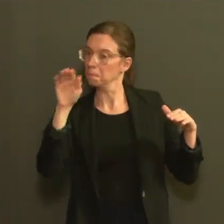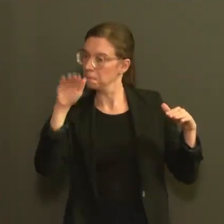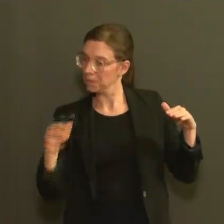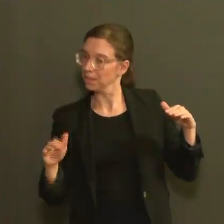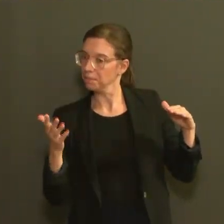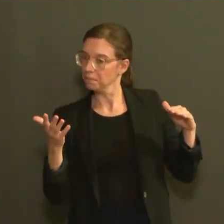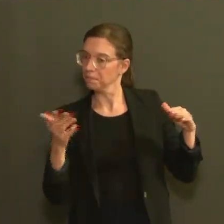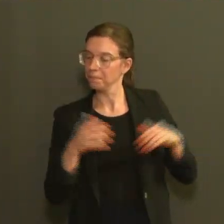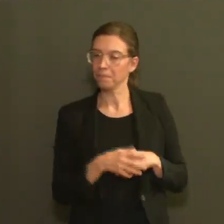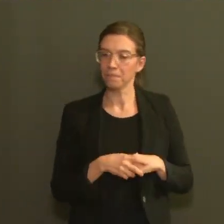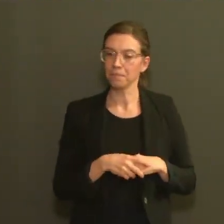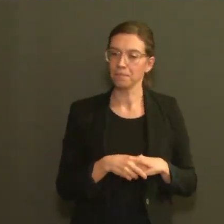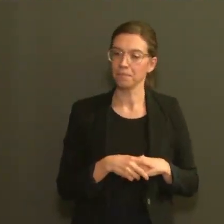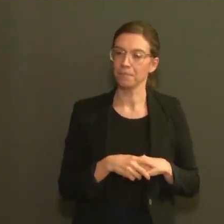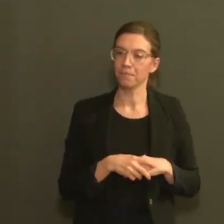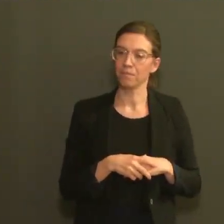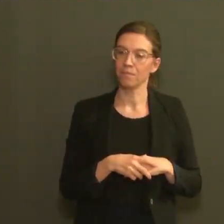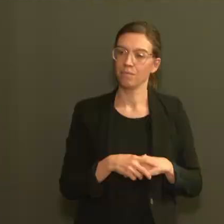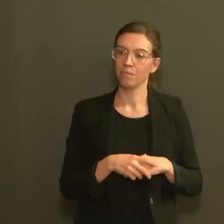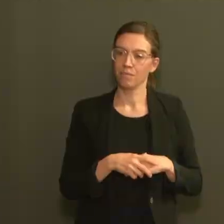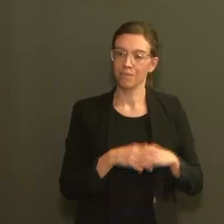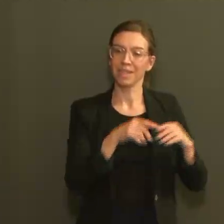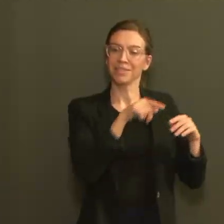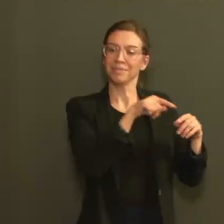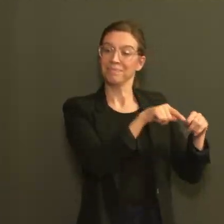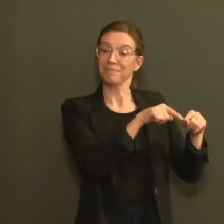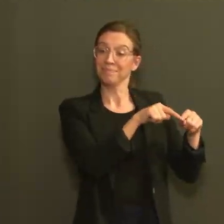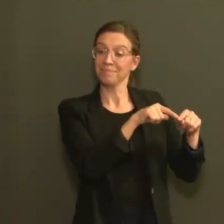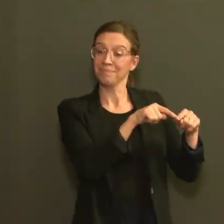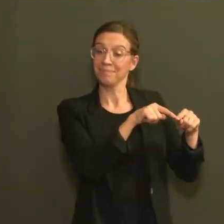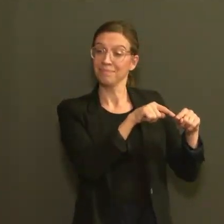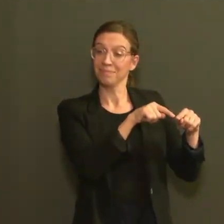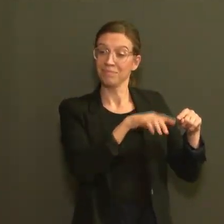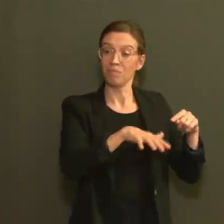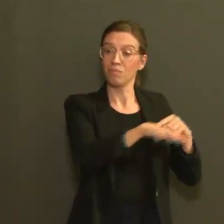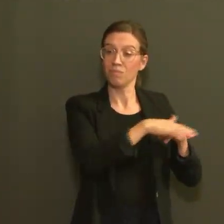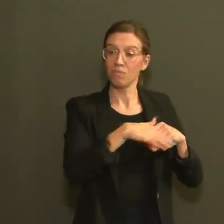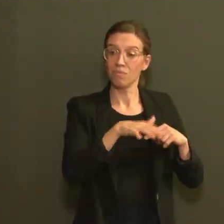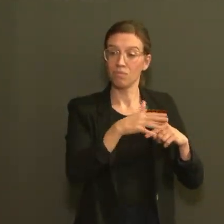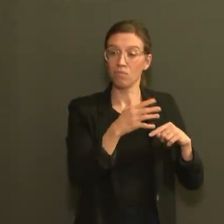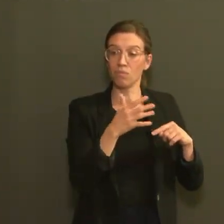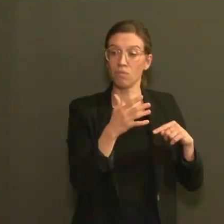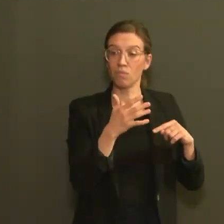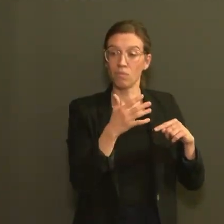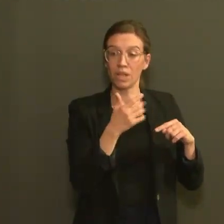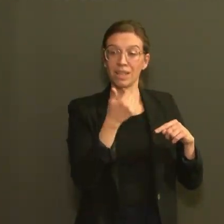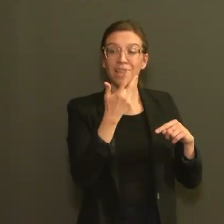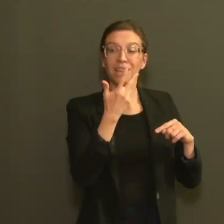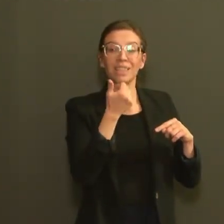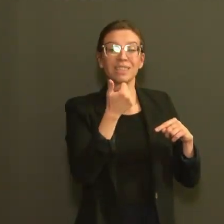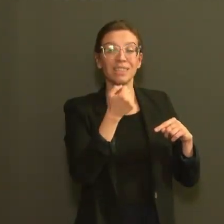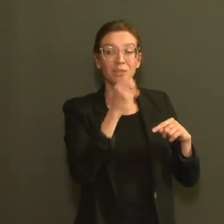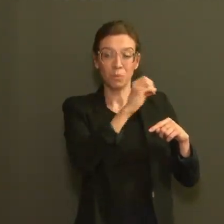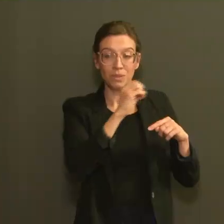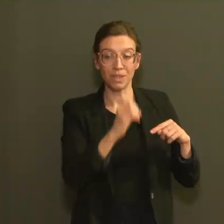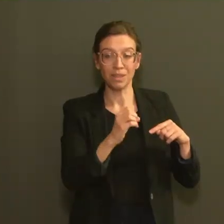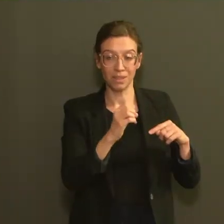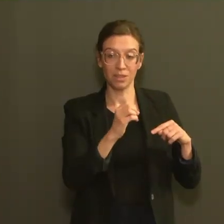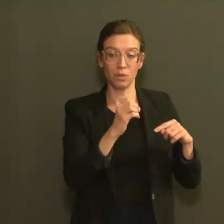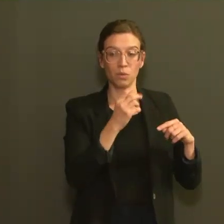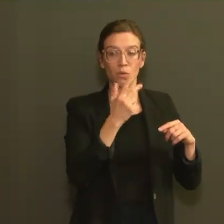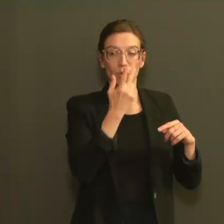Tijdens de eerste golf waren 63%, bijna 2/3 van de overledenen, bewoners van